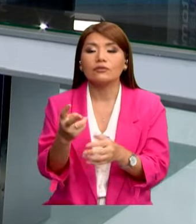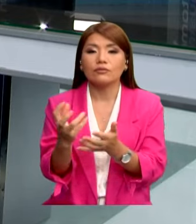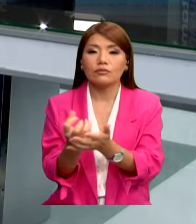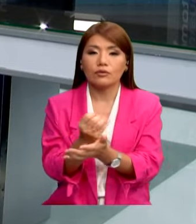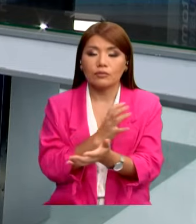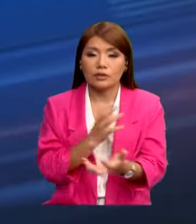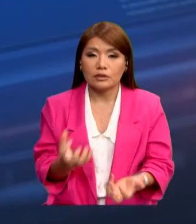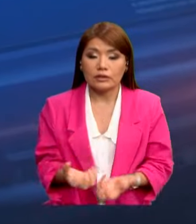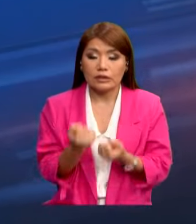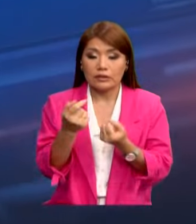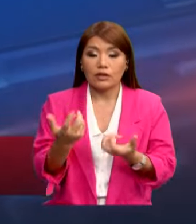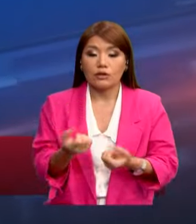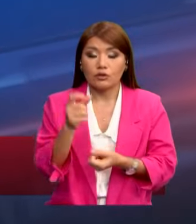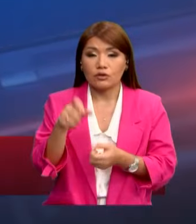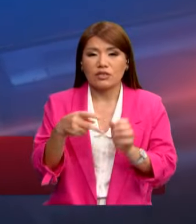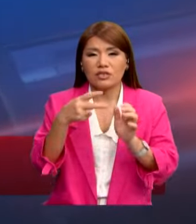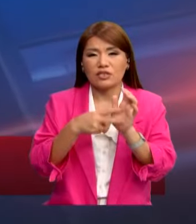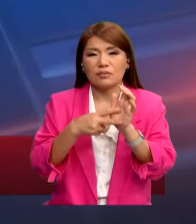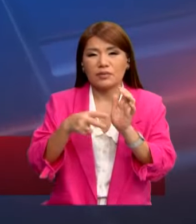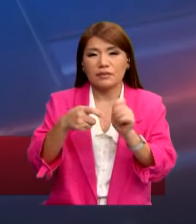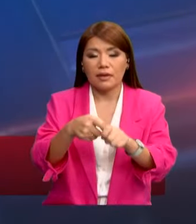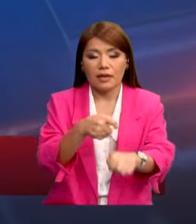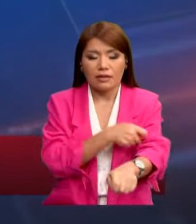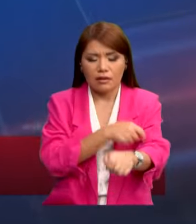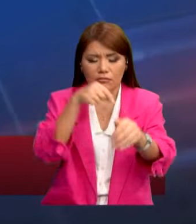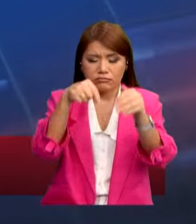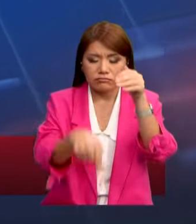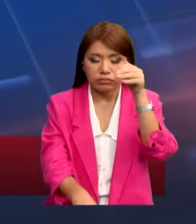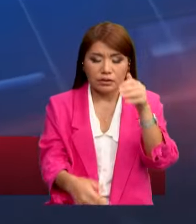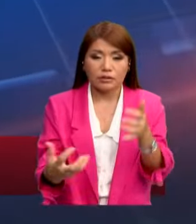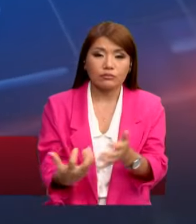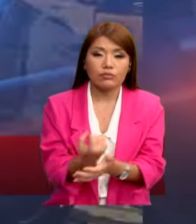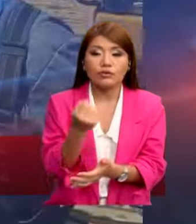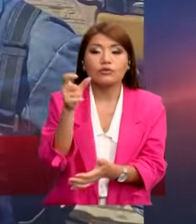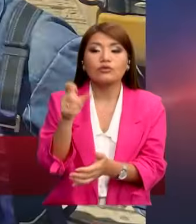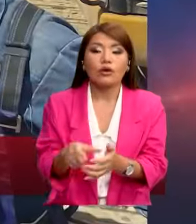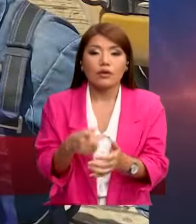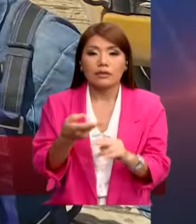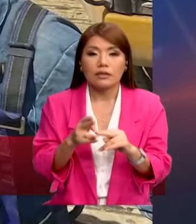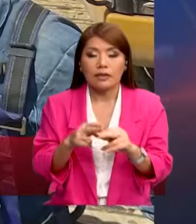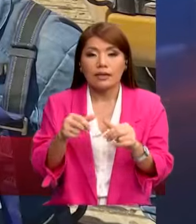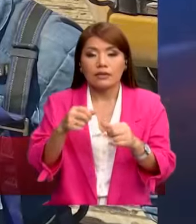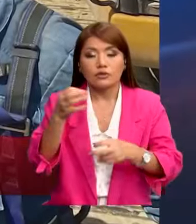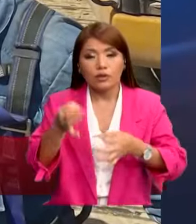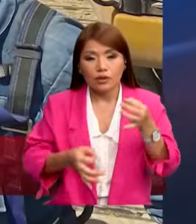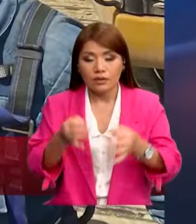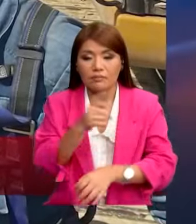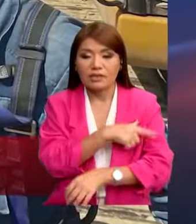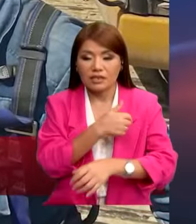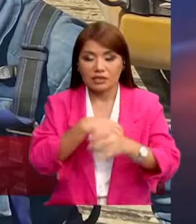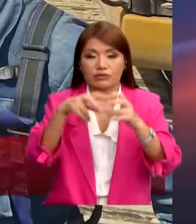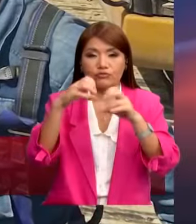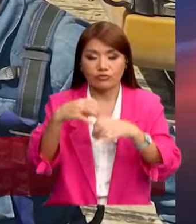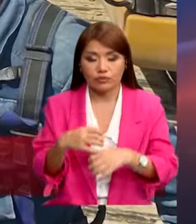сүйенсек, құтқарушының мүрдесі 70 метр тереңдіктен табылған. Қазір оның жеке басын анықтау үшін сот медициналық сараптама жасалып